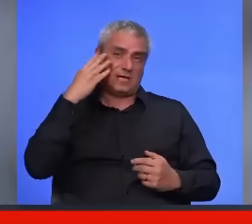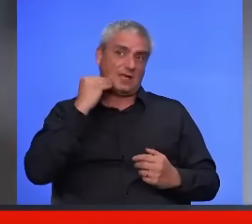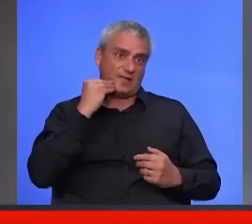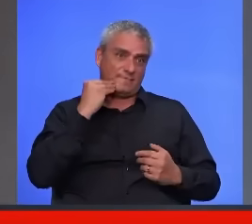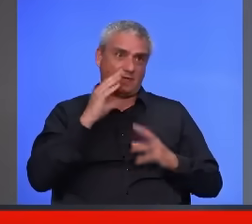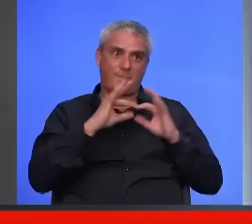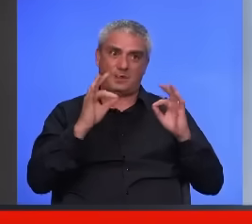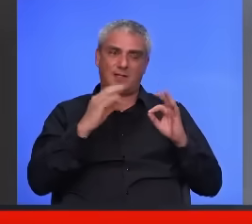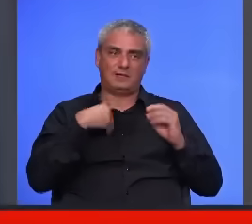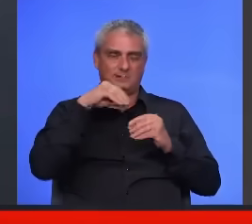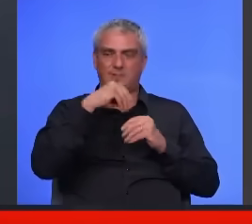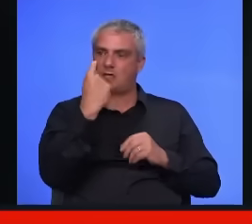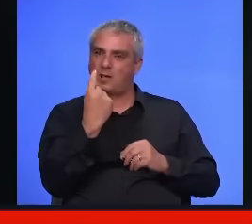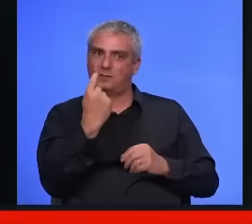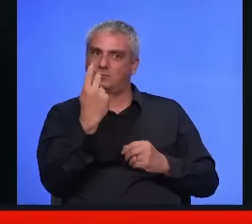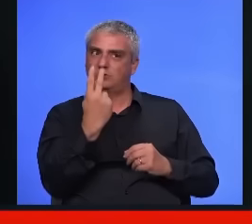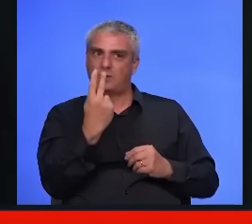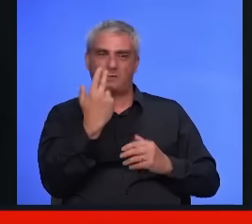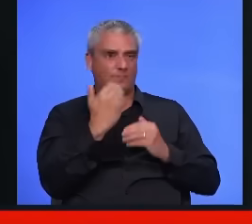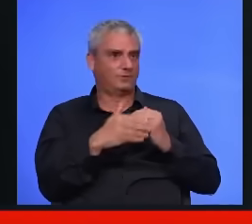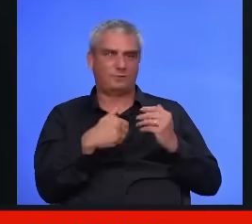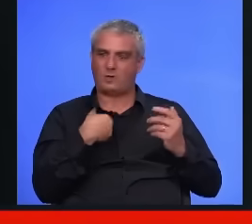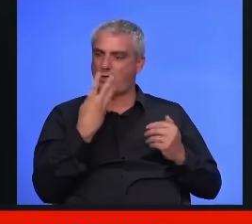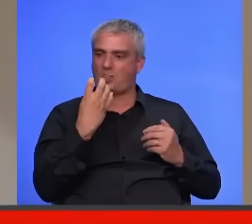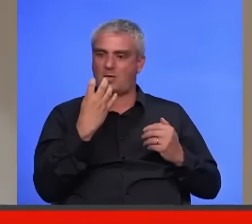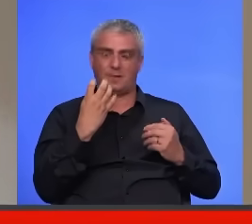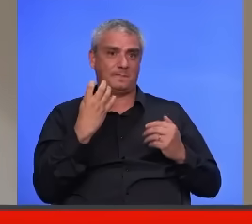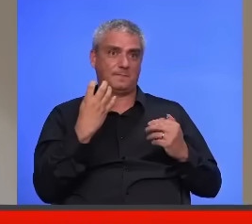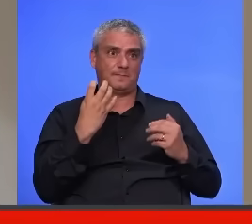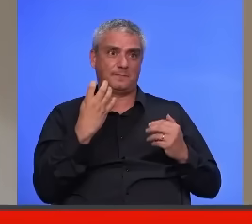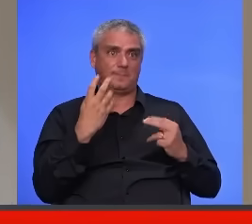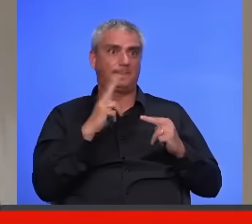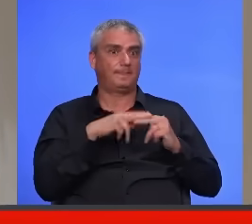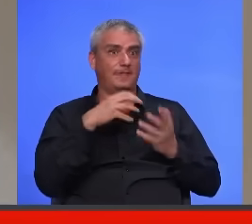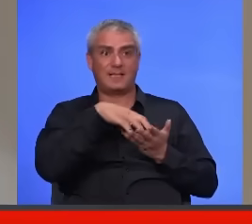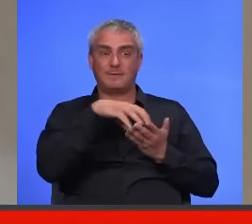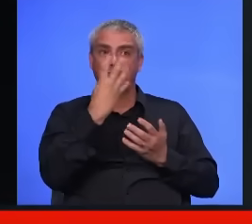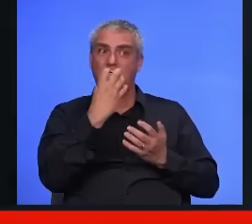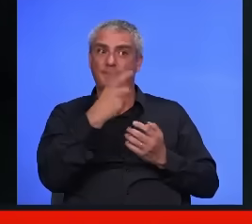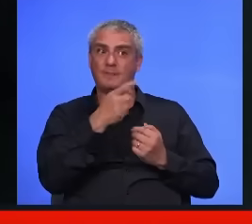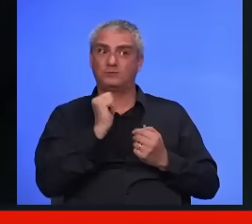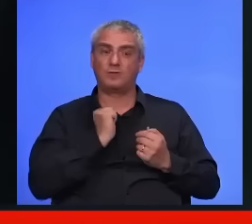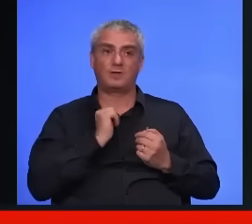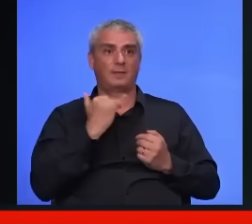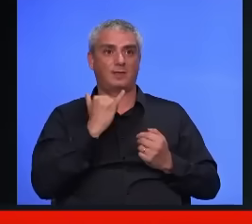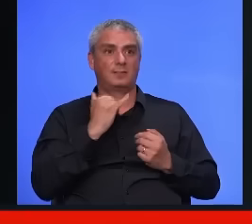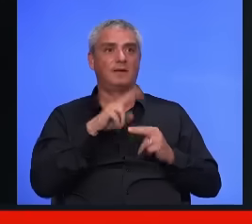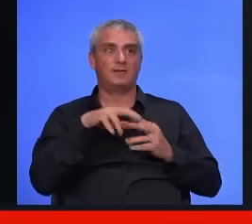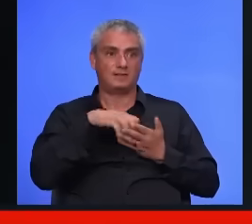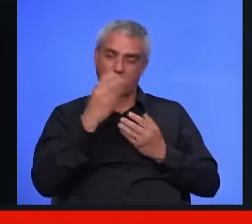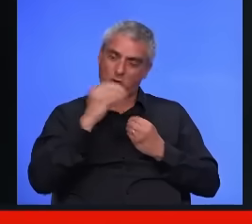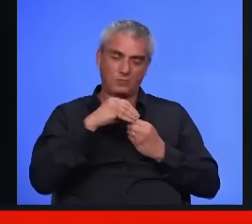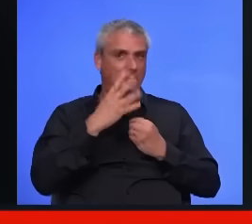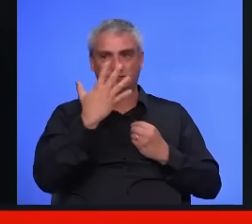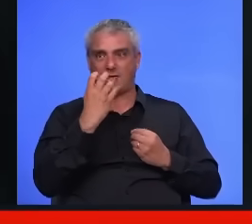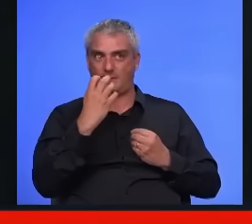בהתחלה שמתי אחד שתיים עד שבסוף היה לנו איזה 40 פסת 40 כאלה מתנים לחיילים כ ואז הדפסנו גם עוד עוד